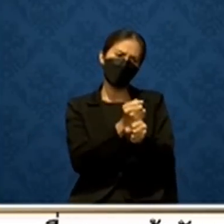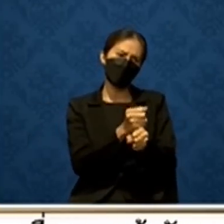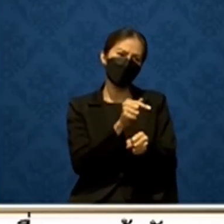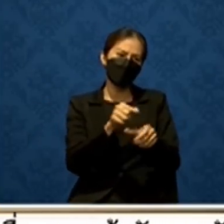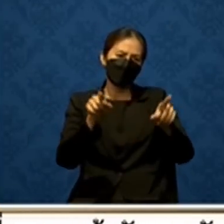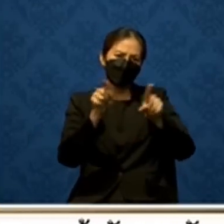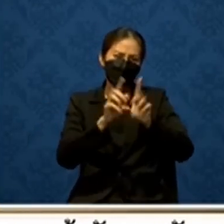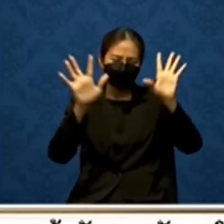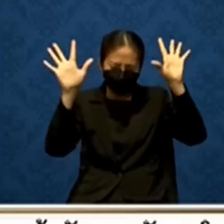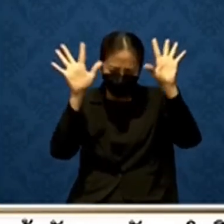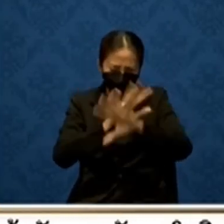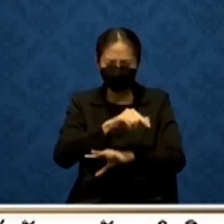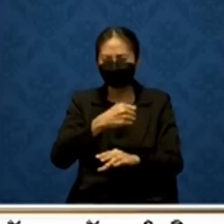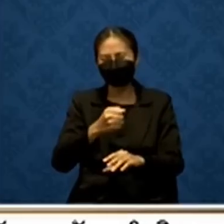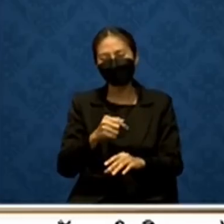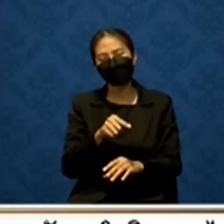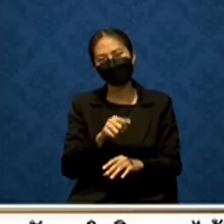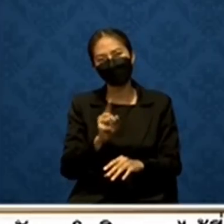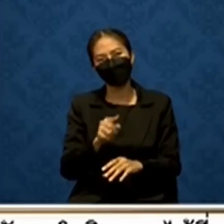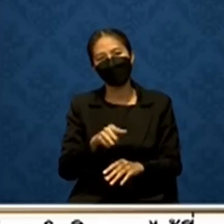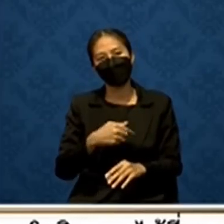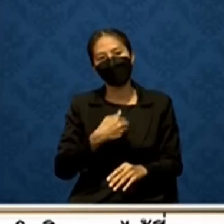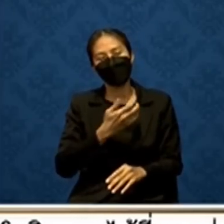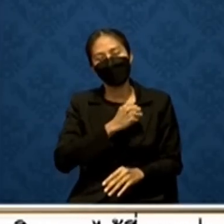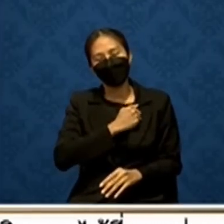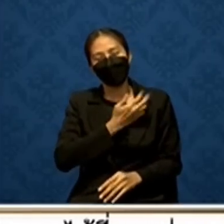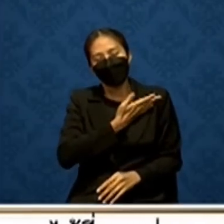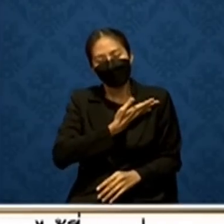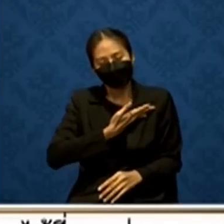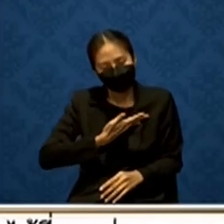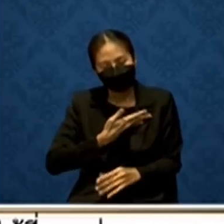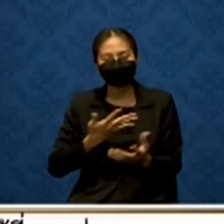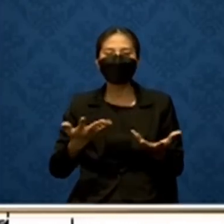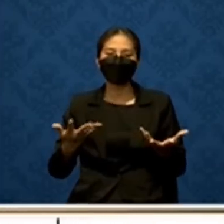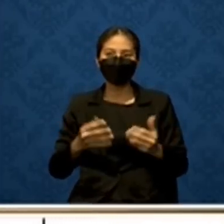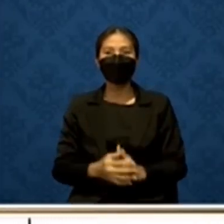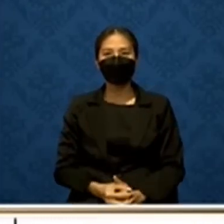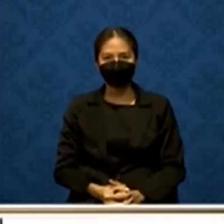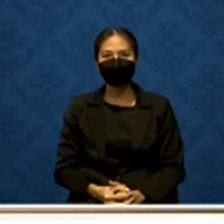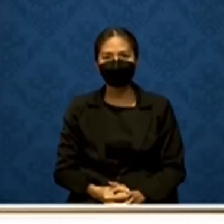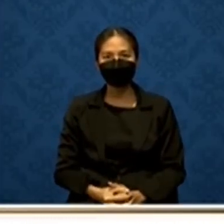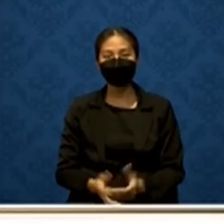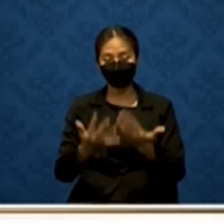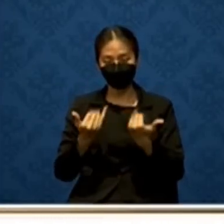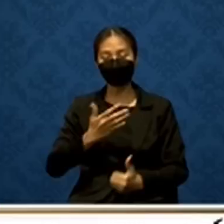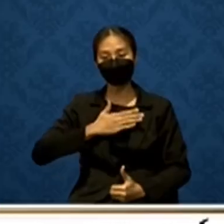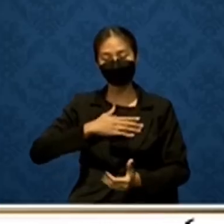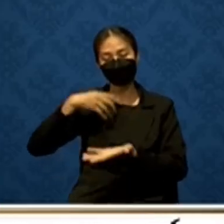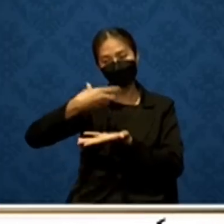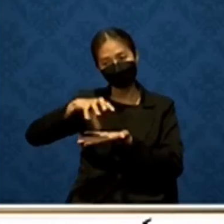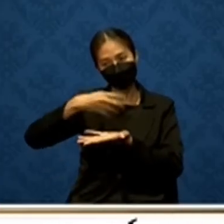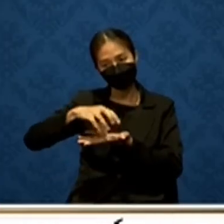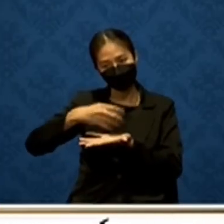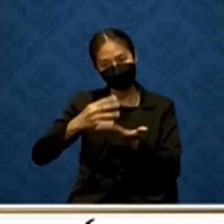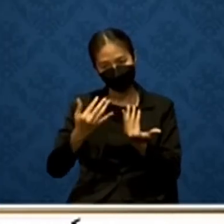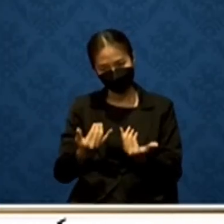ยาขม เป็นยาขมทพวกเราทกคนต้กลืนถึงแม้ว่าการใหพดปลายในครั้งนี้ก